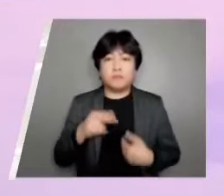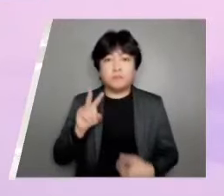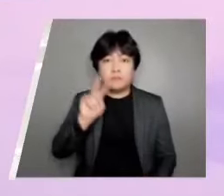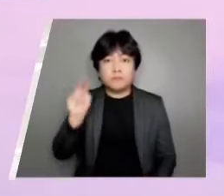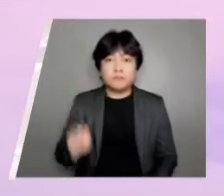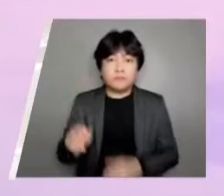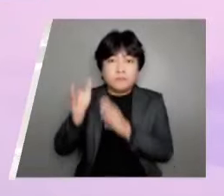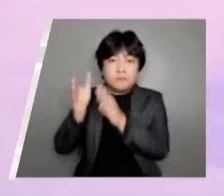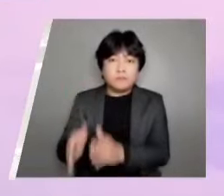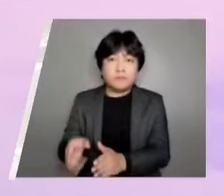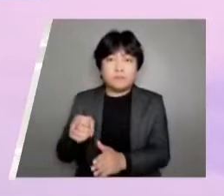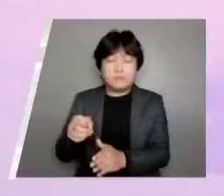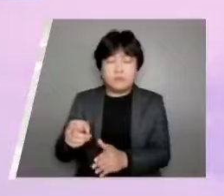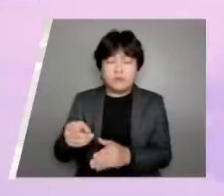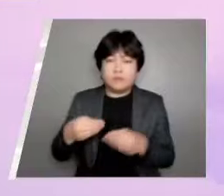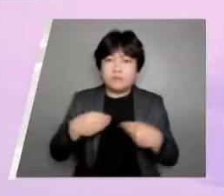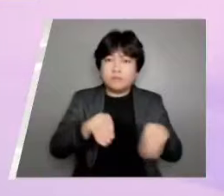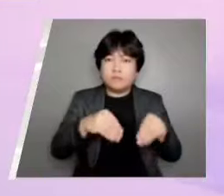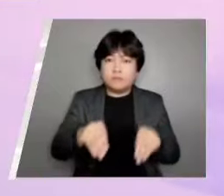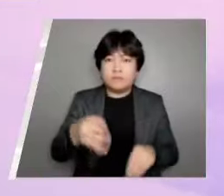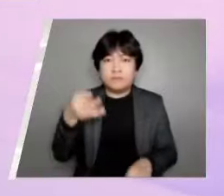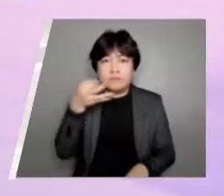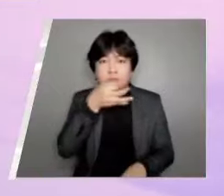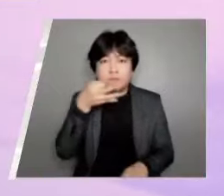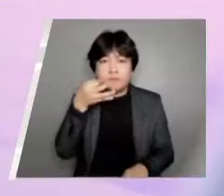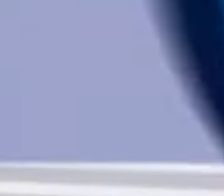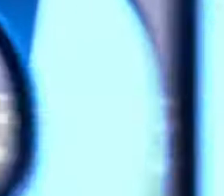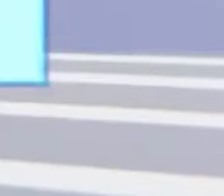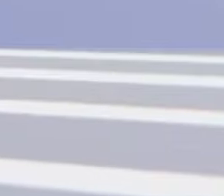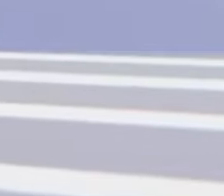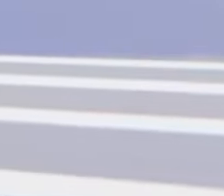mga party drug. Saksi, si Emil Sumangi.